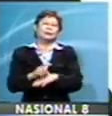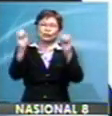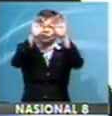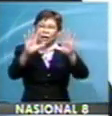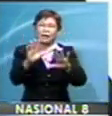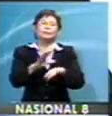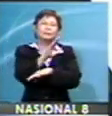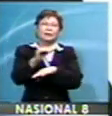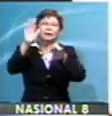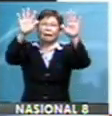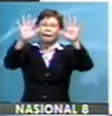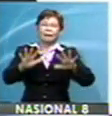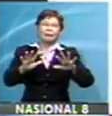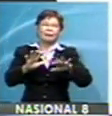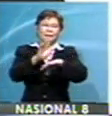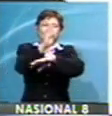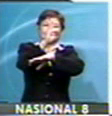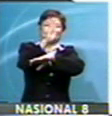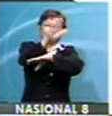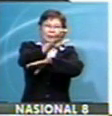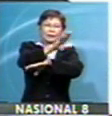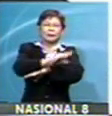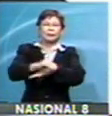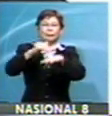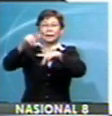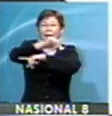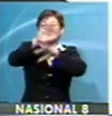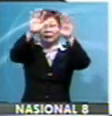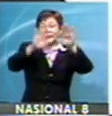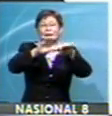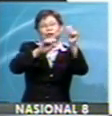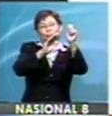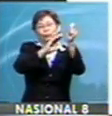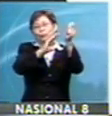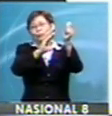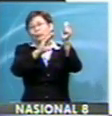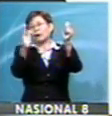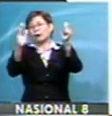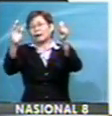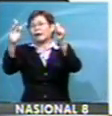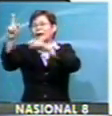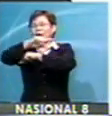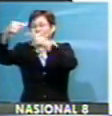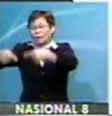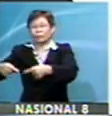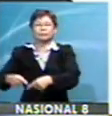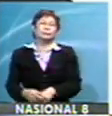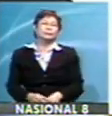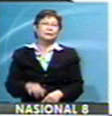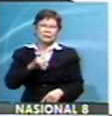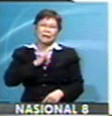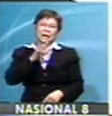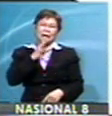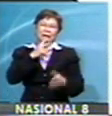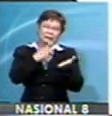hari Ahad 6 Petang dan pada hari Ahad daripada 10 pagi hingga hari perlawanan dan seperti yang saya